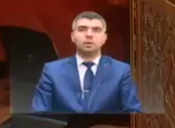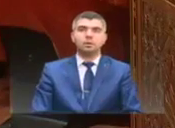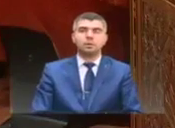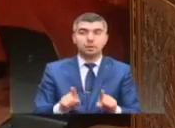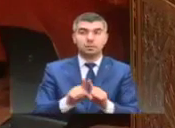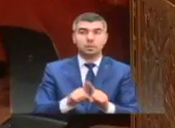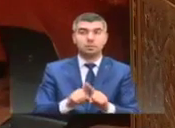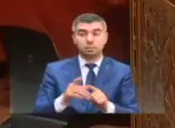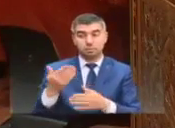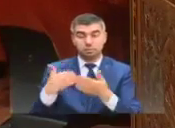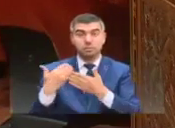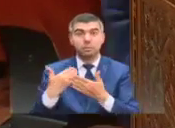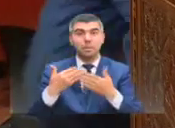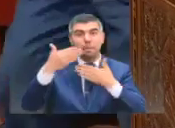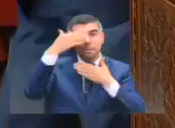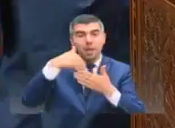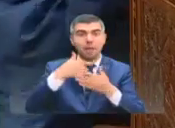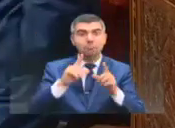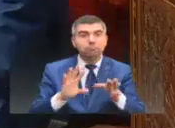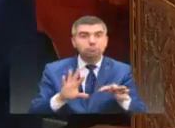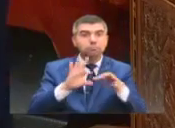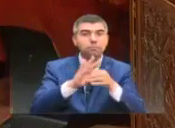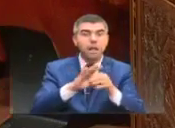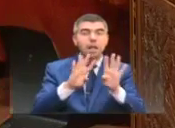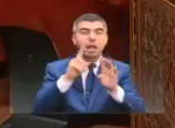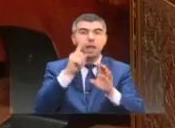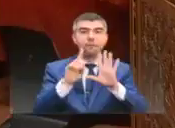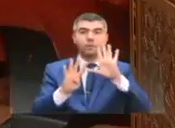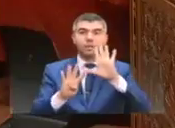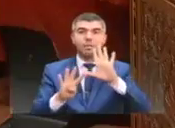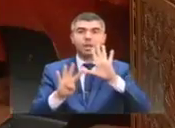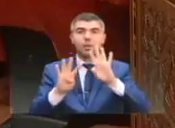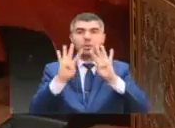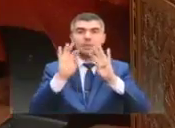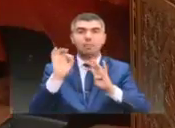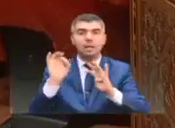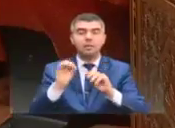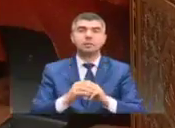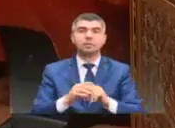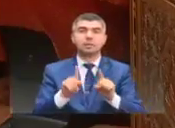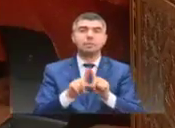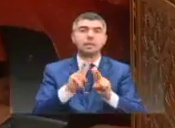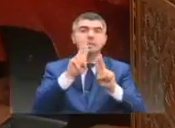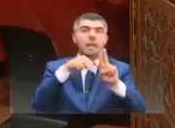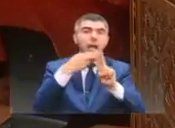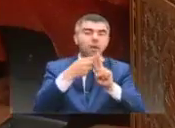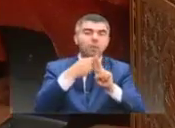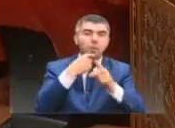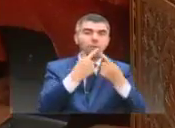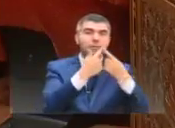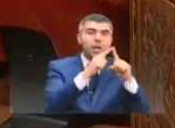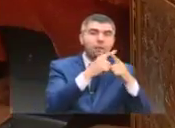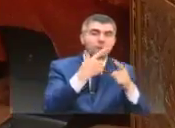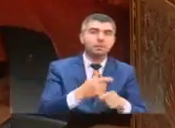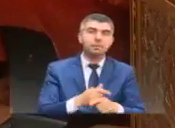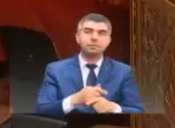انخرطت في الأساس في الثمانينات في هذه سياسة السدود الصغرى والمتوسطة اللي كانت يعني كإجابة للجفاف اللي عرفته هذه المنطقة، كانت